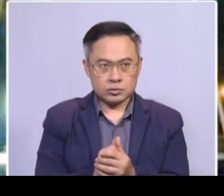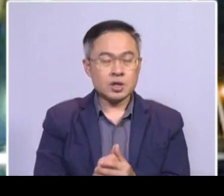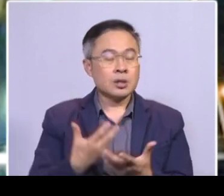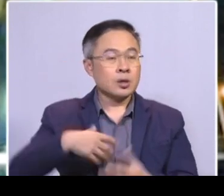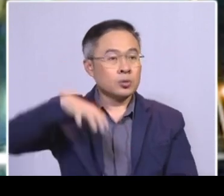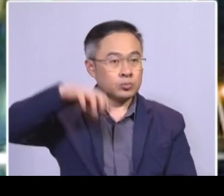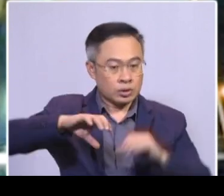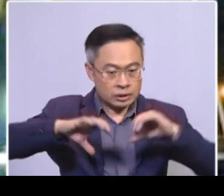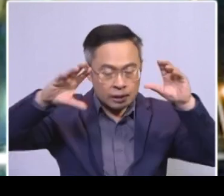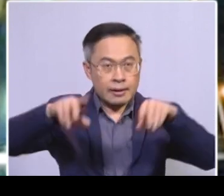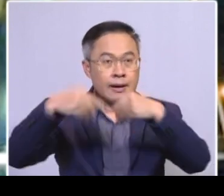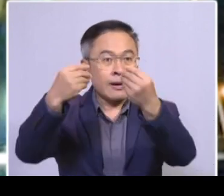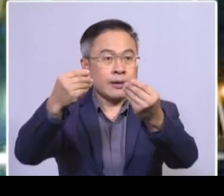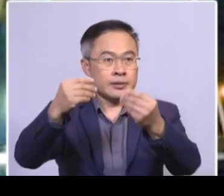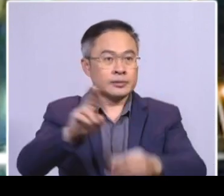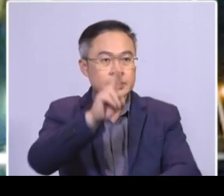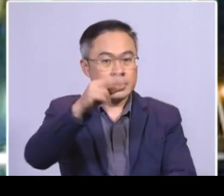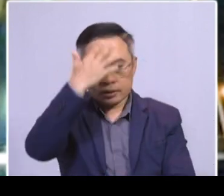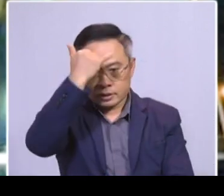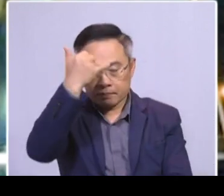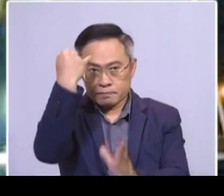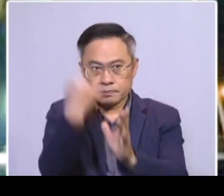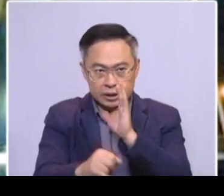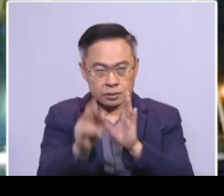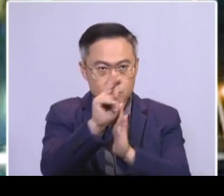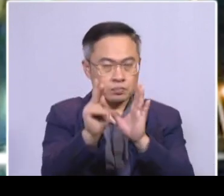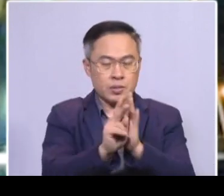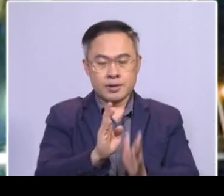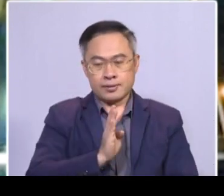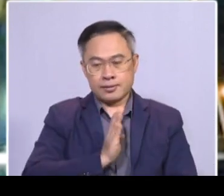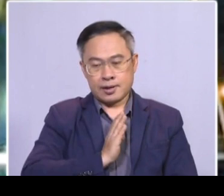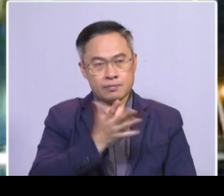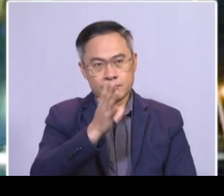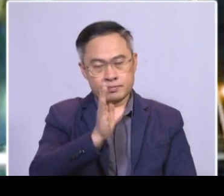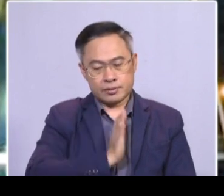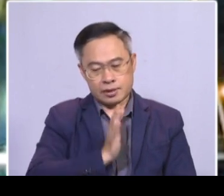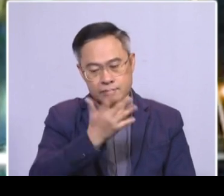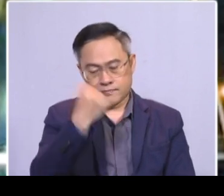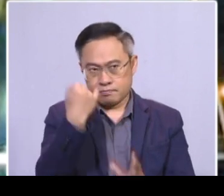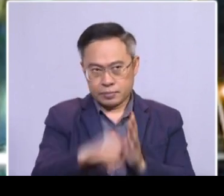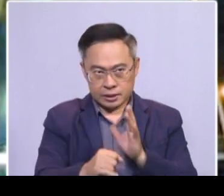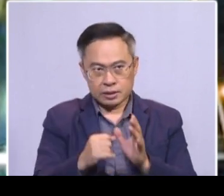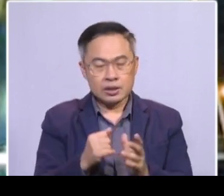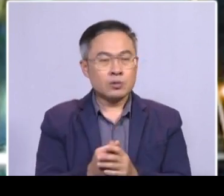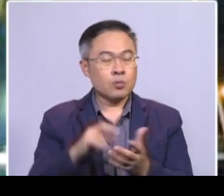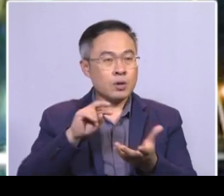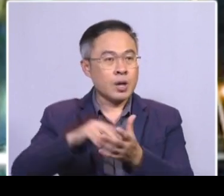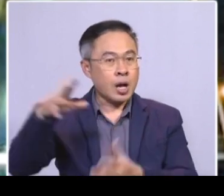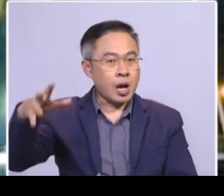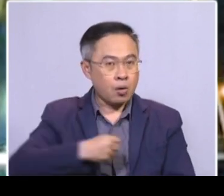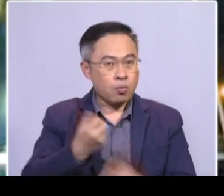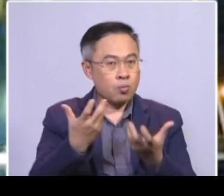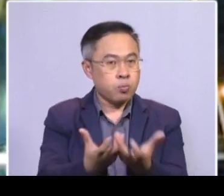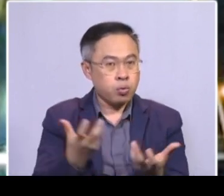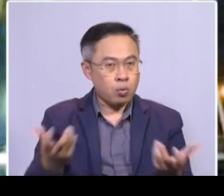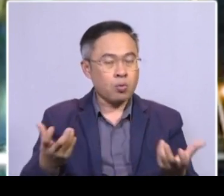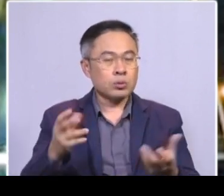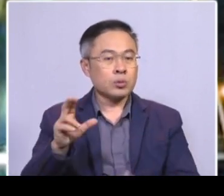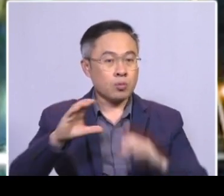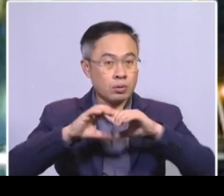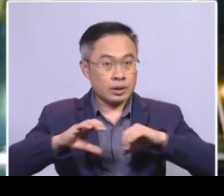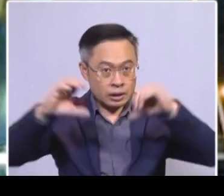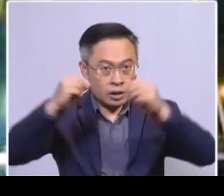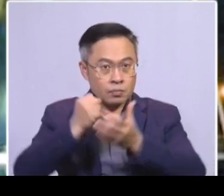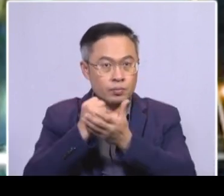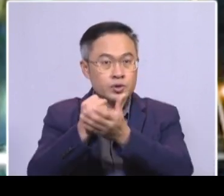ม่สามารถอนุมัติได้และอาจเข้าข่ายการวางตัวไม่เป็นกลางและการใช้ทรัพยากรของรัฐเพื่อสนับสนุนพรรคการเมืองและหาก